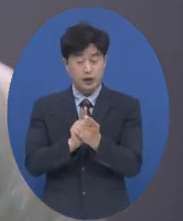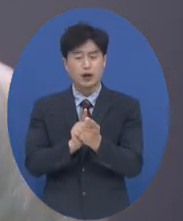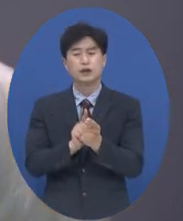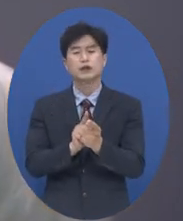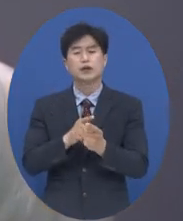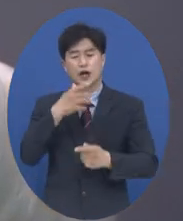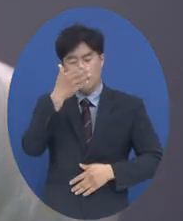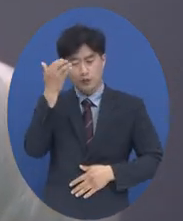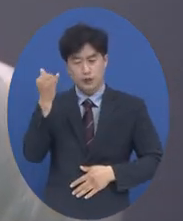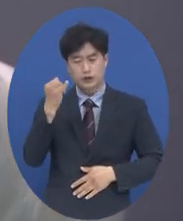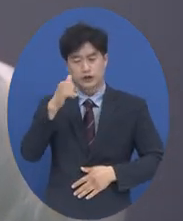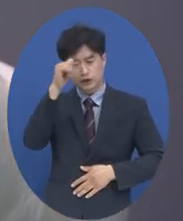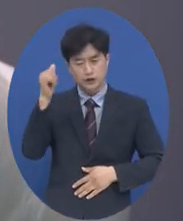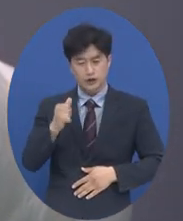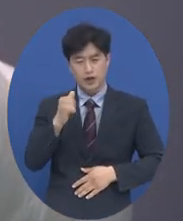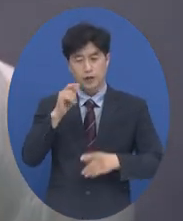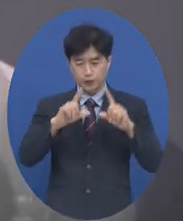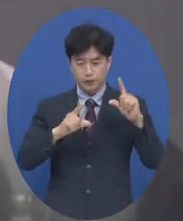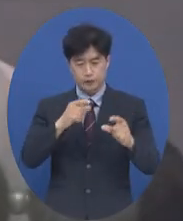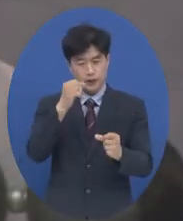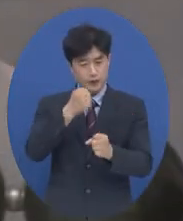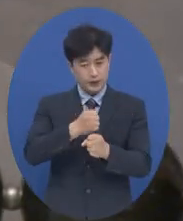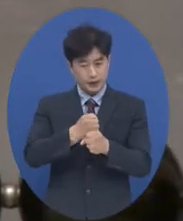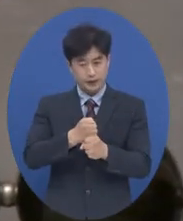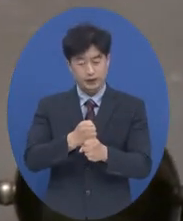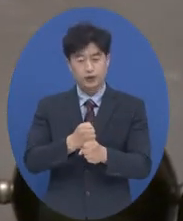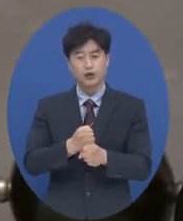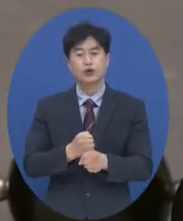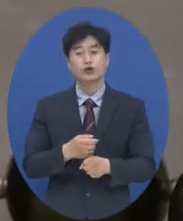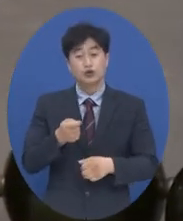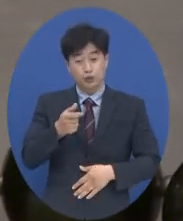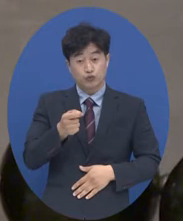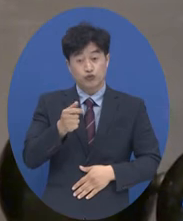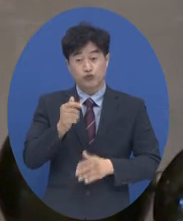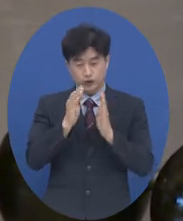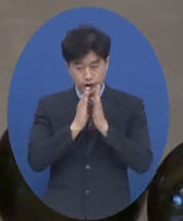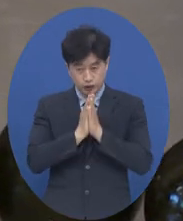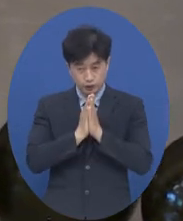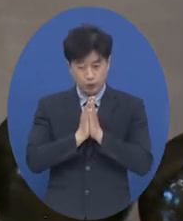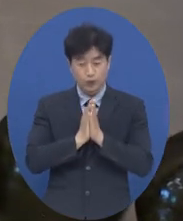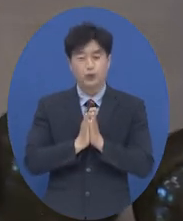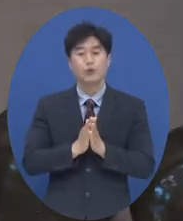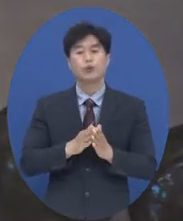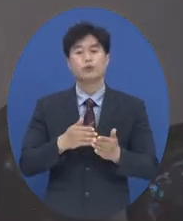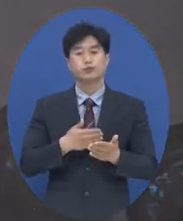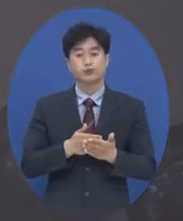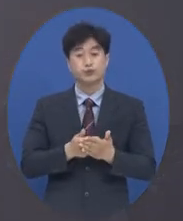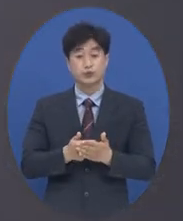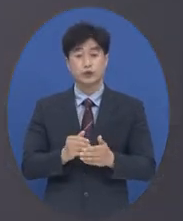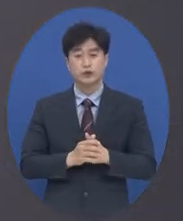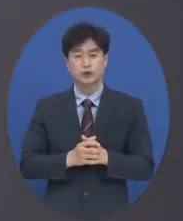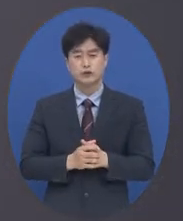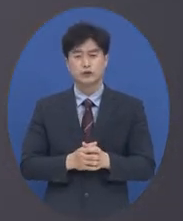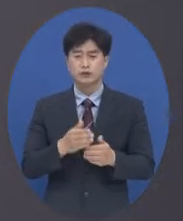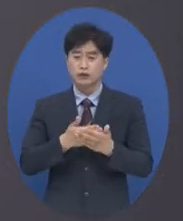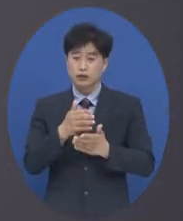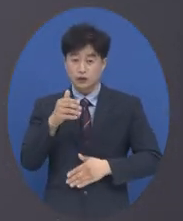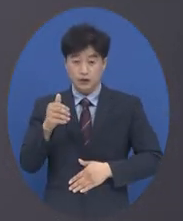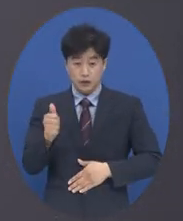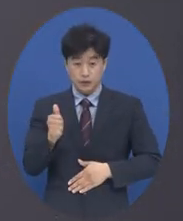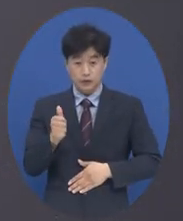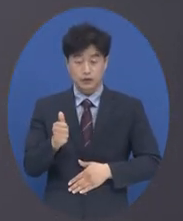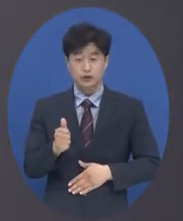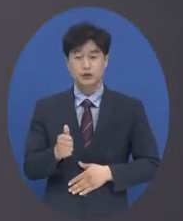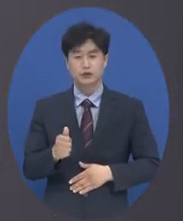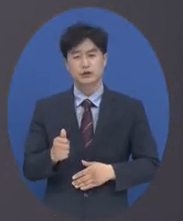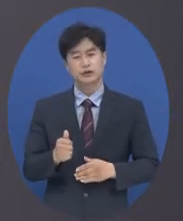영상. 진기종 작가의 염주와 기도란 작품입니다. 작가는 작품을 통해 신과 종교의 존재에